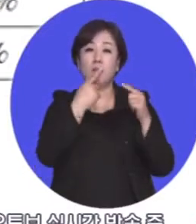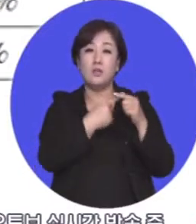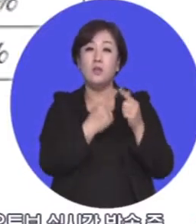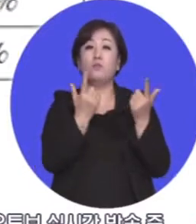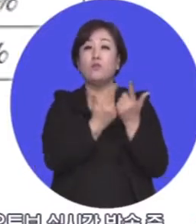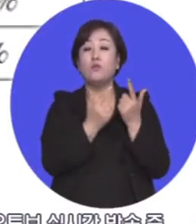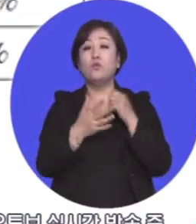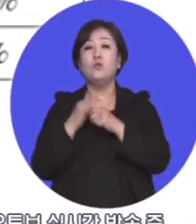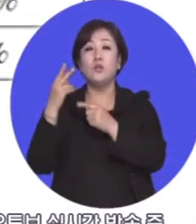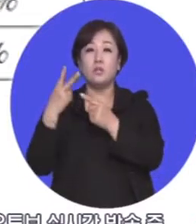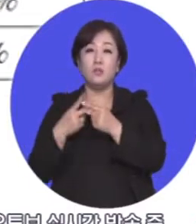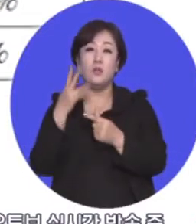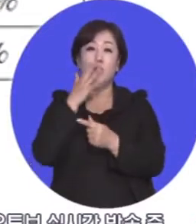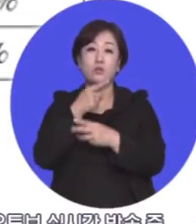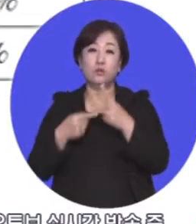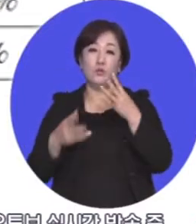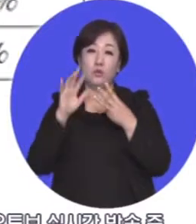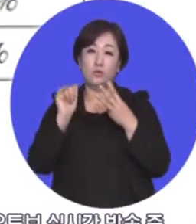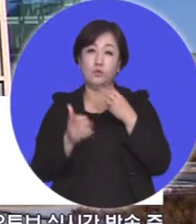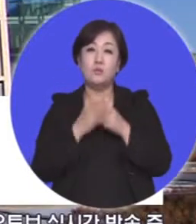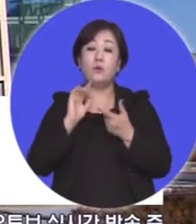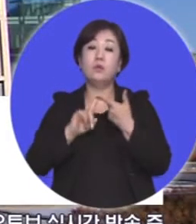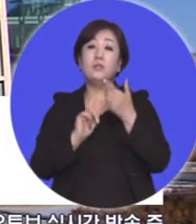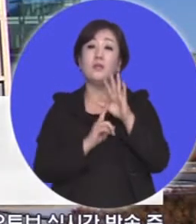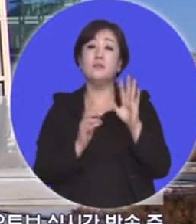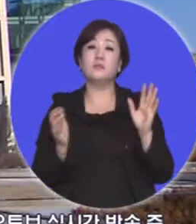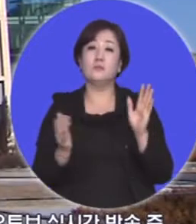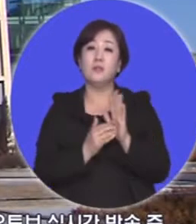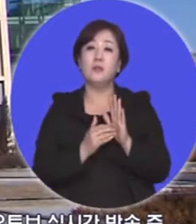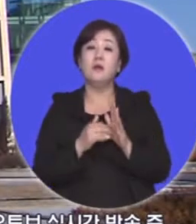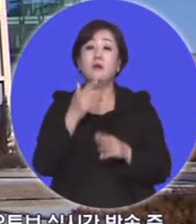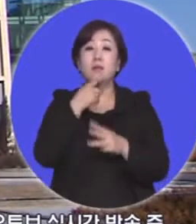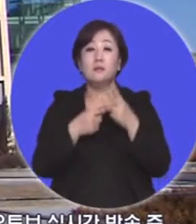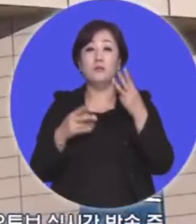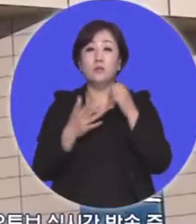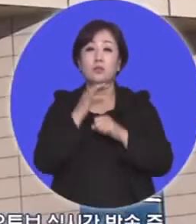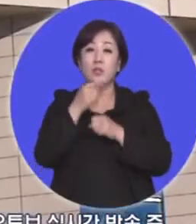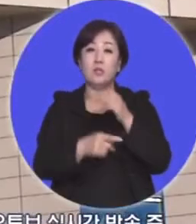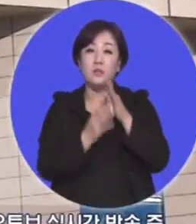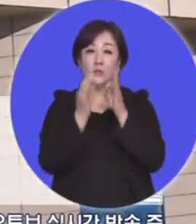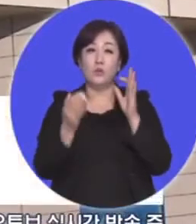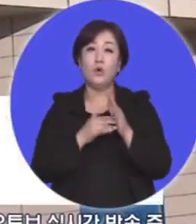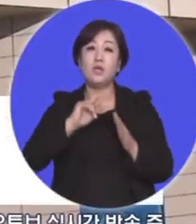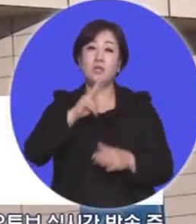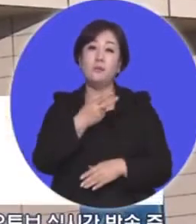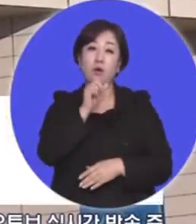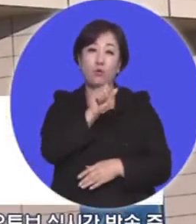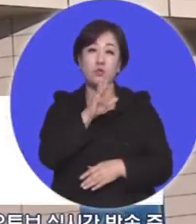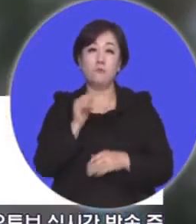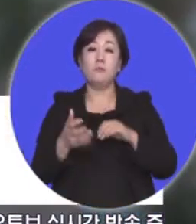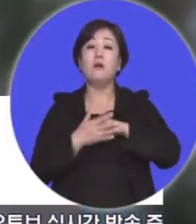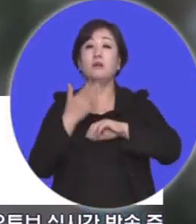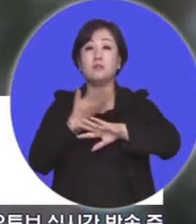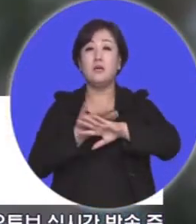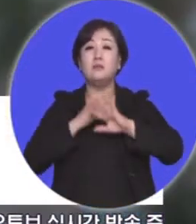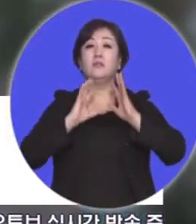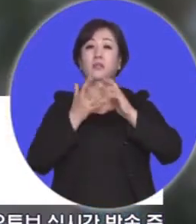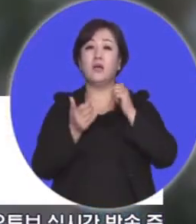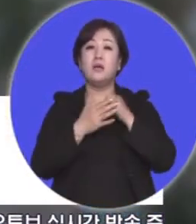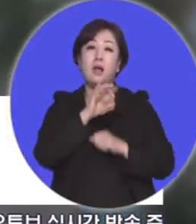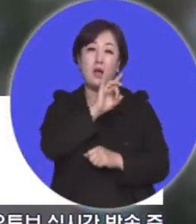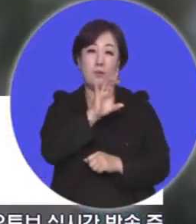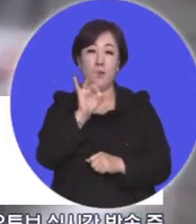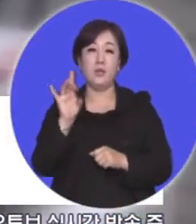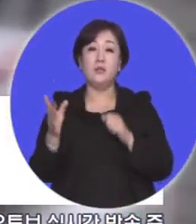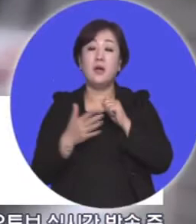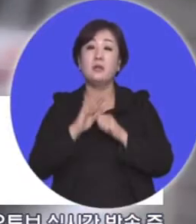북구, 2위는 울주군이 차지했습니다. 특히 울주군은 매년 250여 명을 해외연수에 보내며 1인당